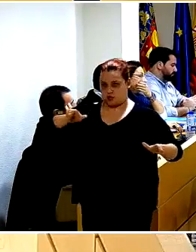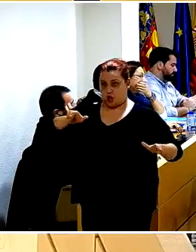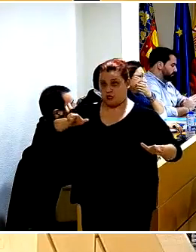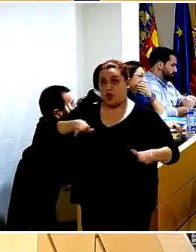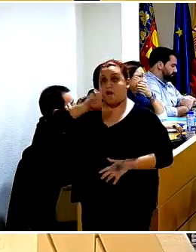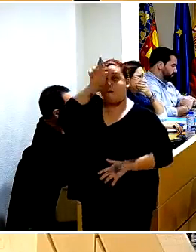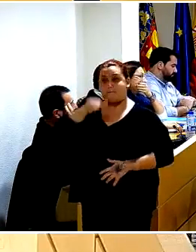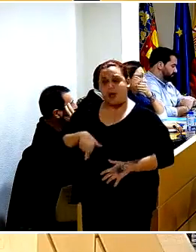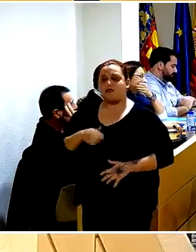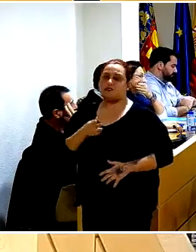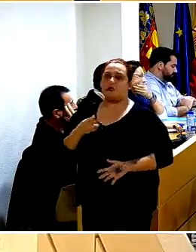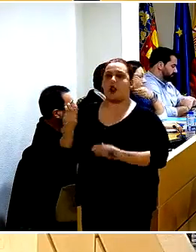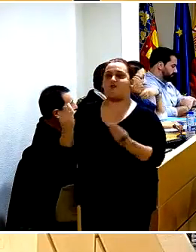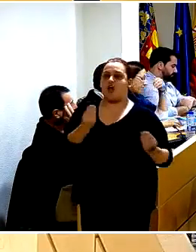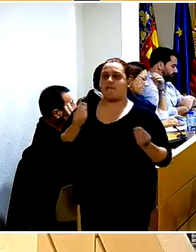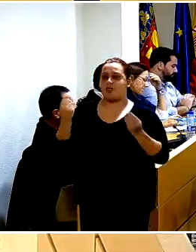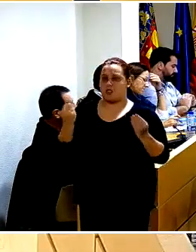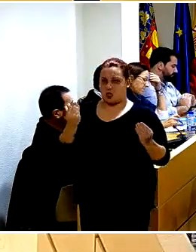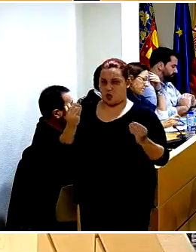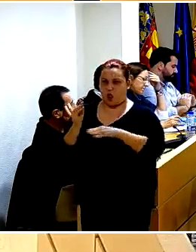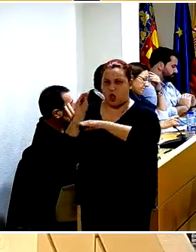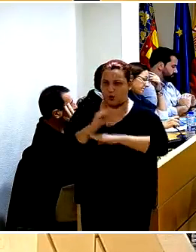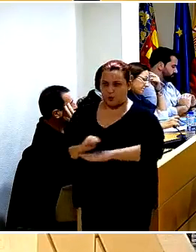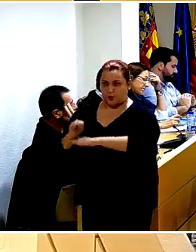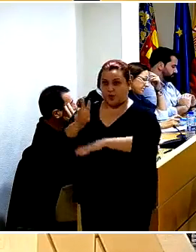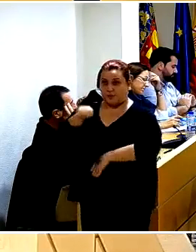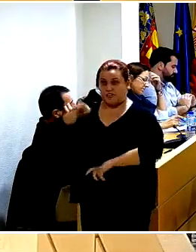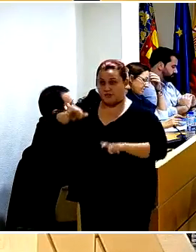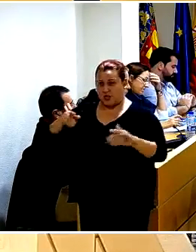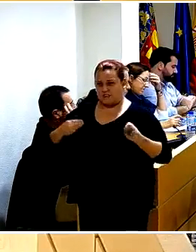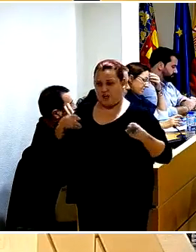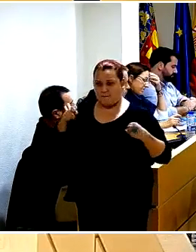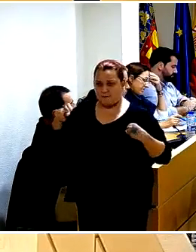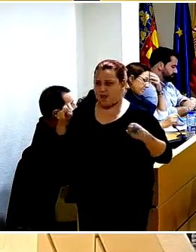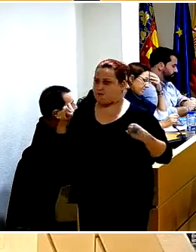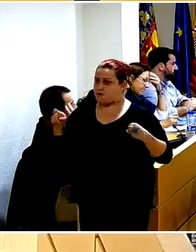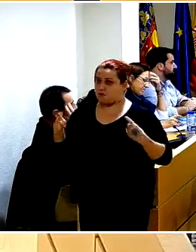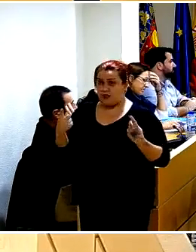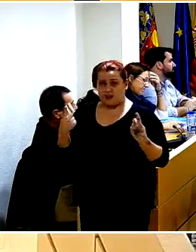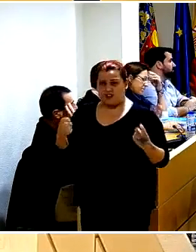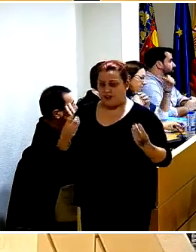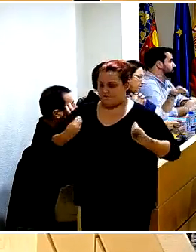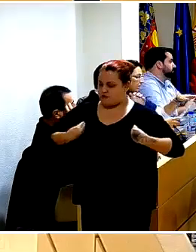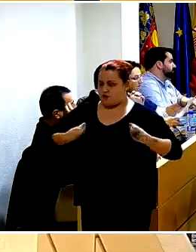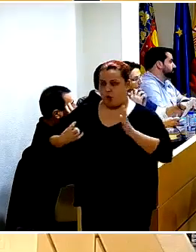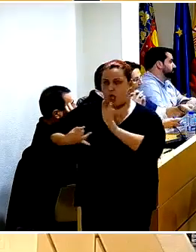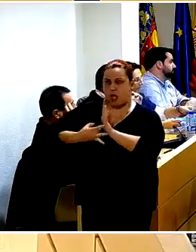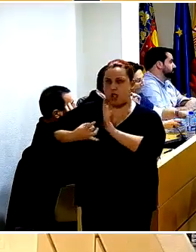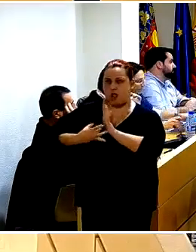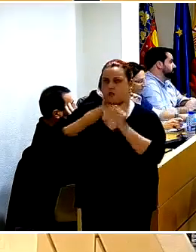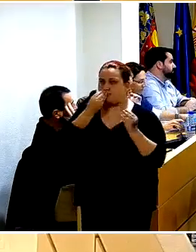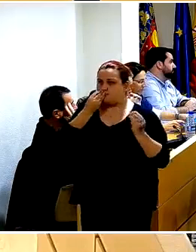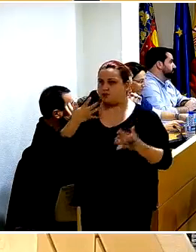medi ambient. Volem que les paiportines i paiportins visquen el millor possible, cuidant tant el seu